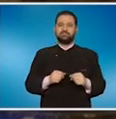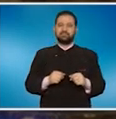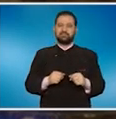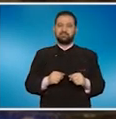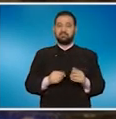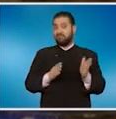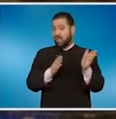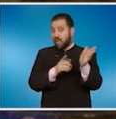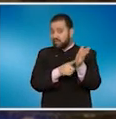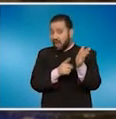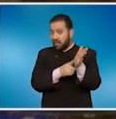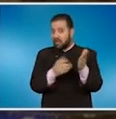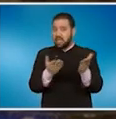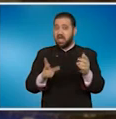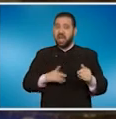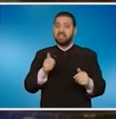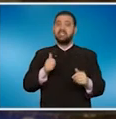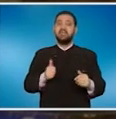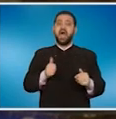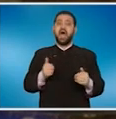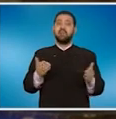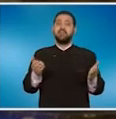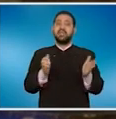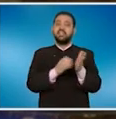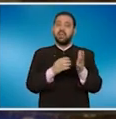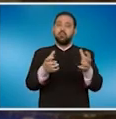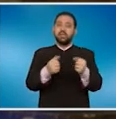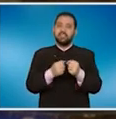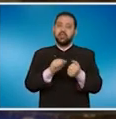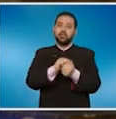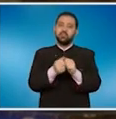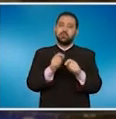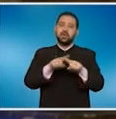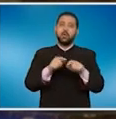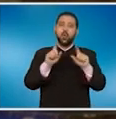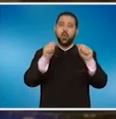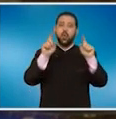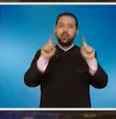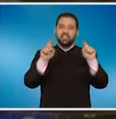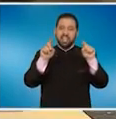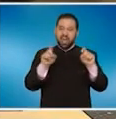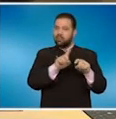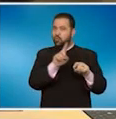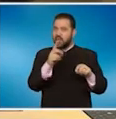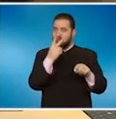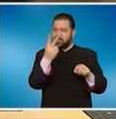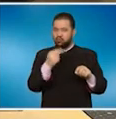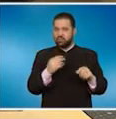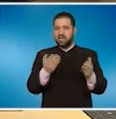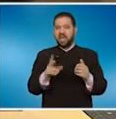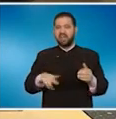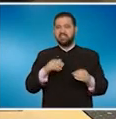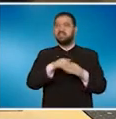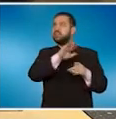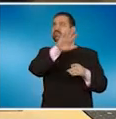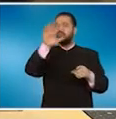și ne-ați arătat care sunt armele pe care trebuie să le luăm ca să ne luptăm cu duhurile cele nevăzute